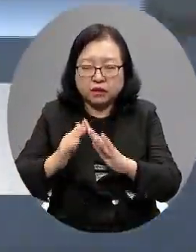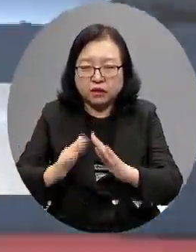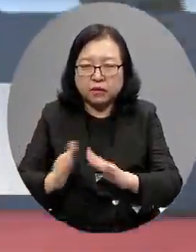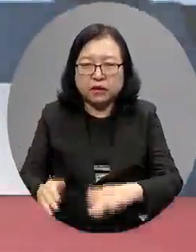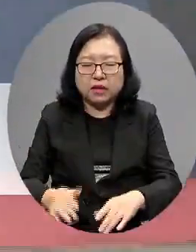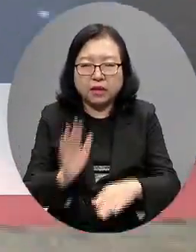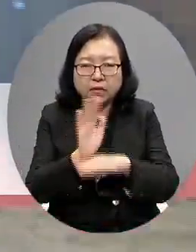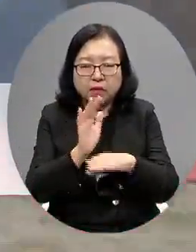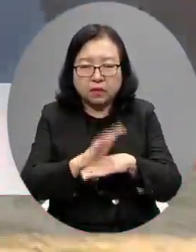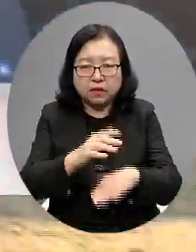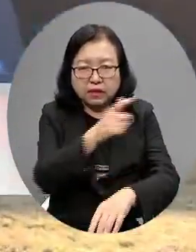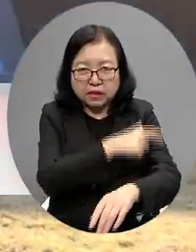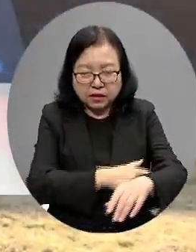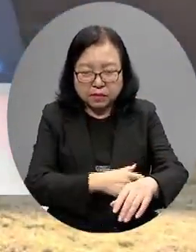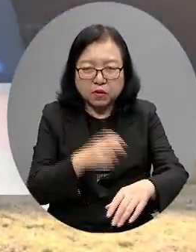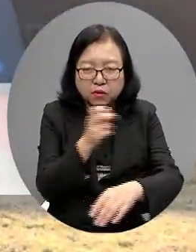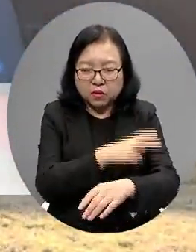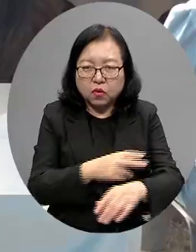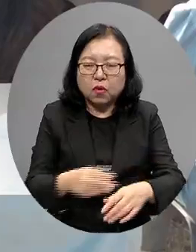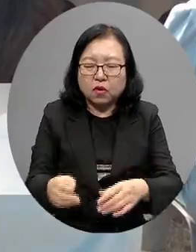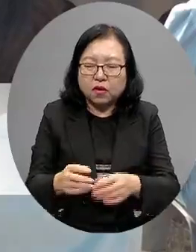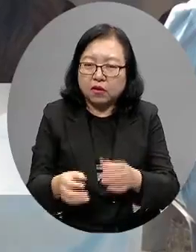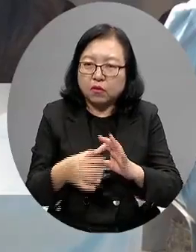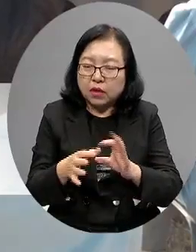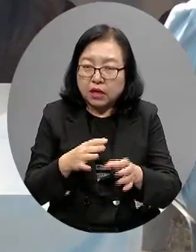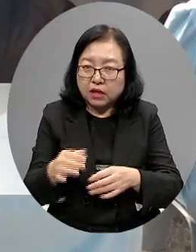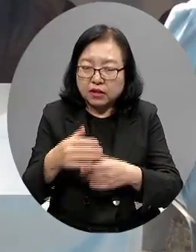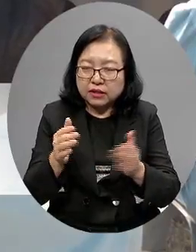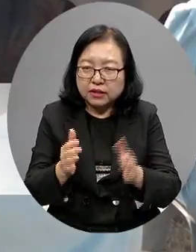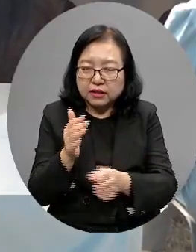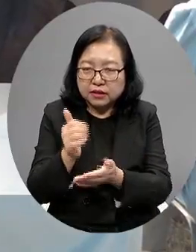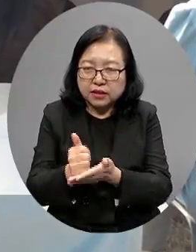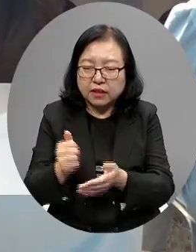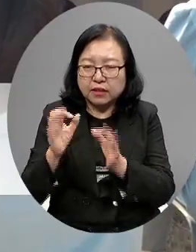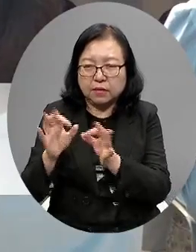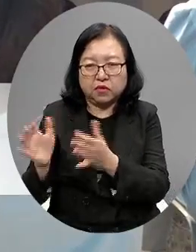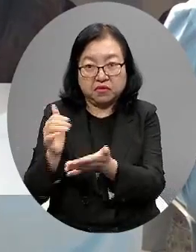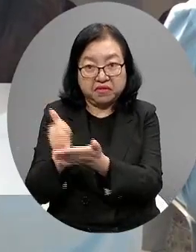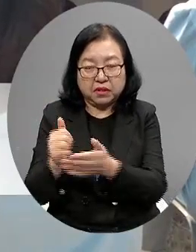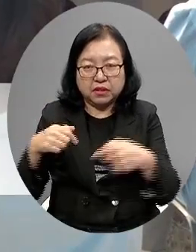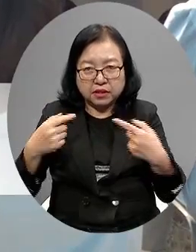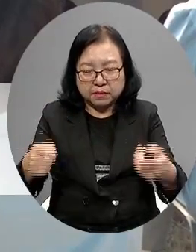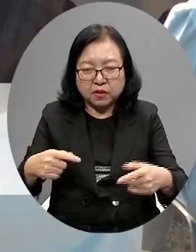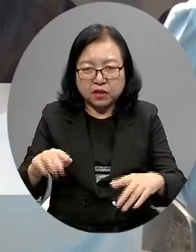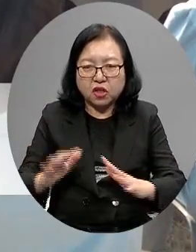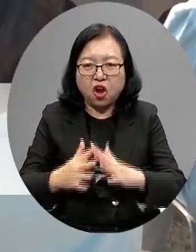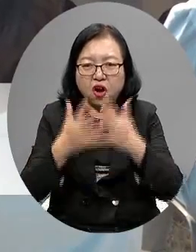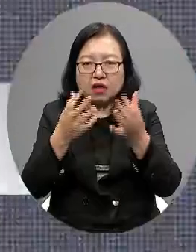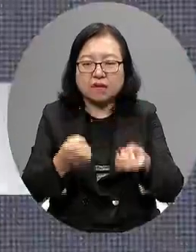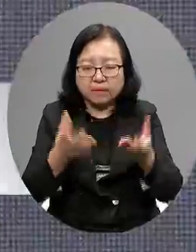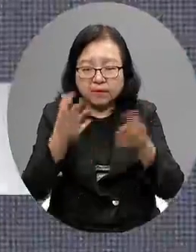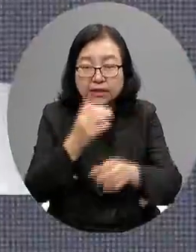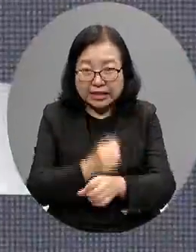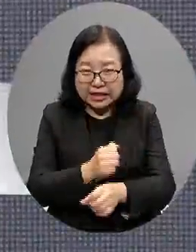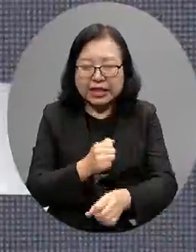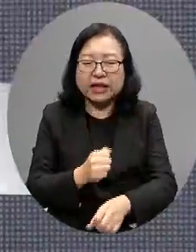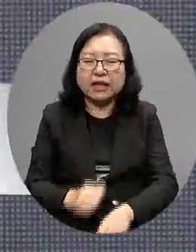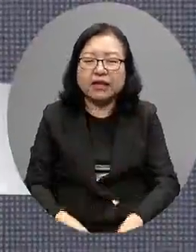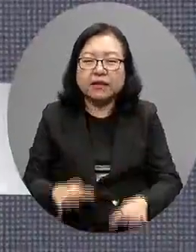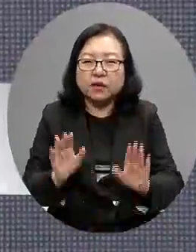임원진 산자부 무역투자실장 김영환 지사 등이 참석한 가운데 기공식을 jsr 마이크로